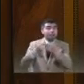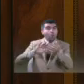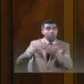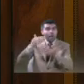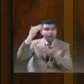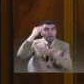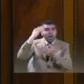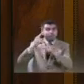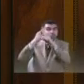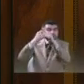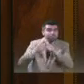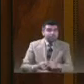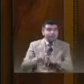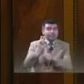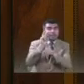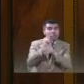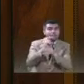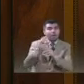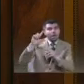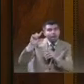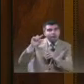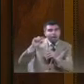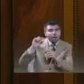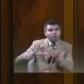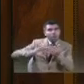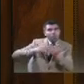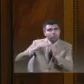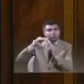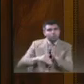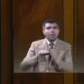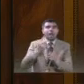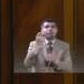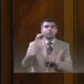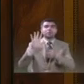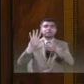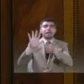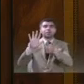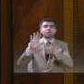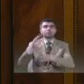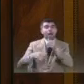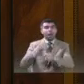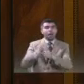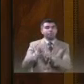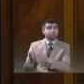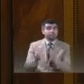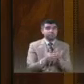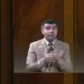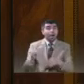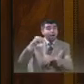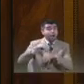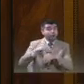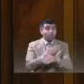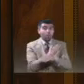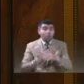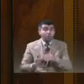خلال هذه السنة على أن تنخرط في منحة تنازلي ابتداء 2016. كما عملت الحكومة على إدخال مقتضيات جديدة ضمن